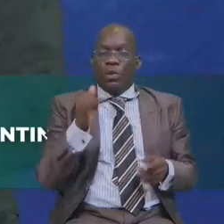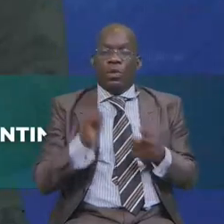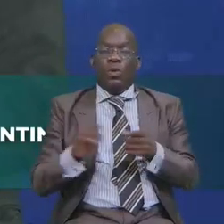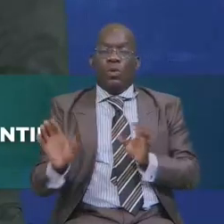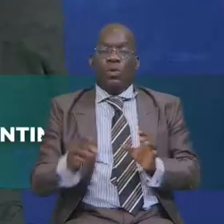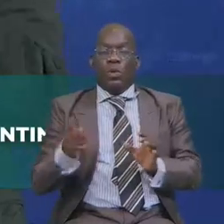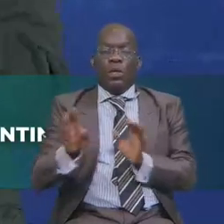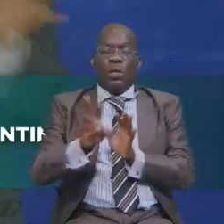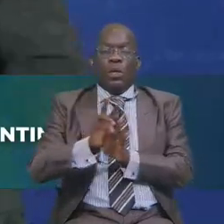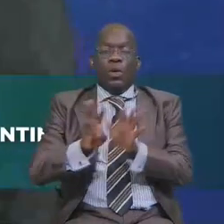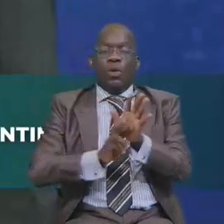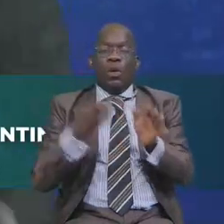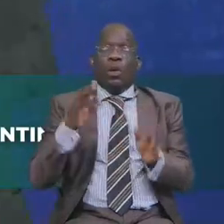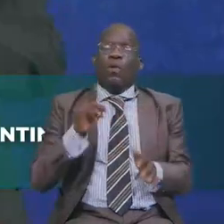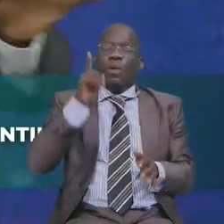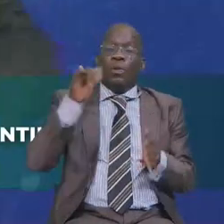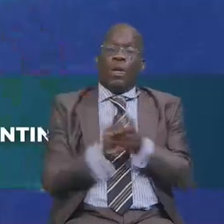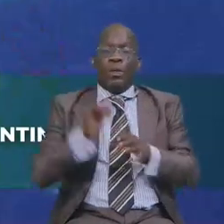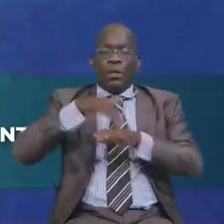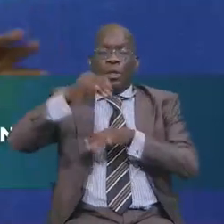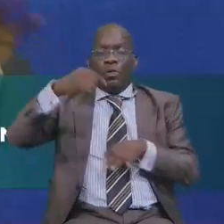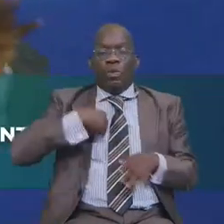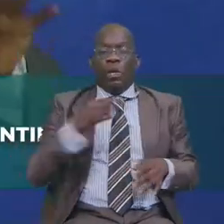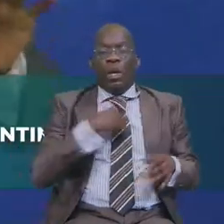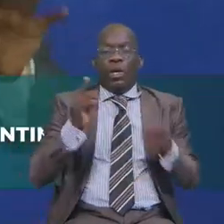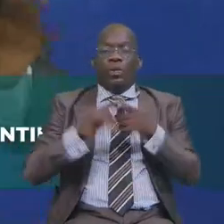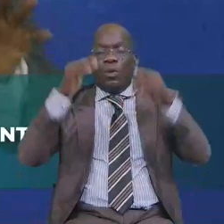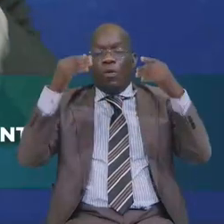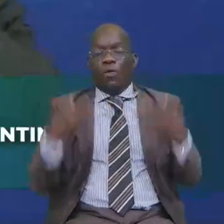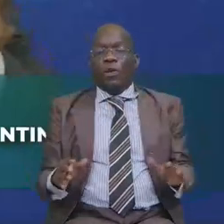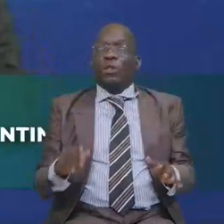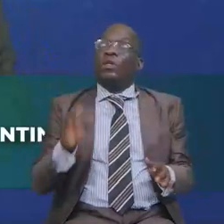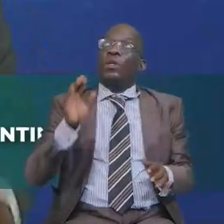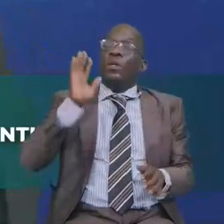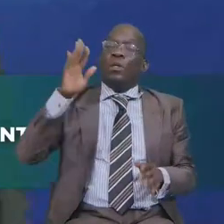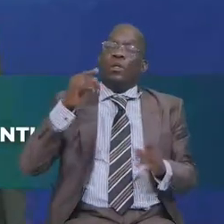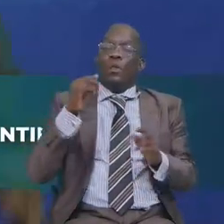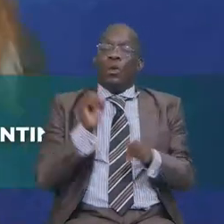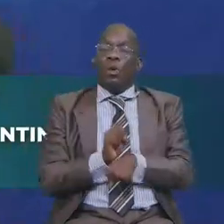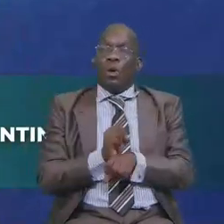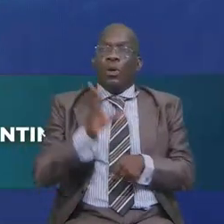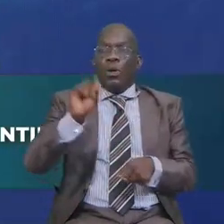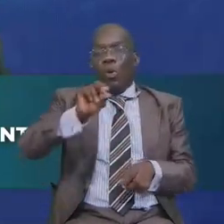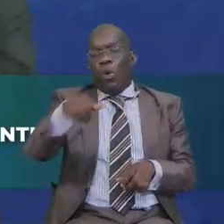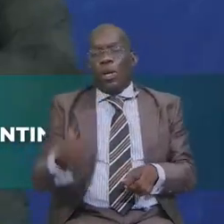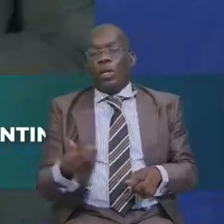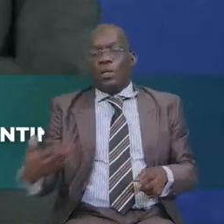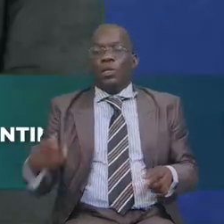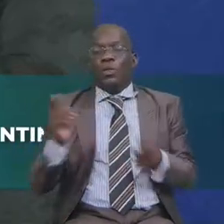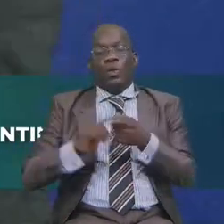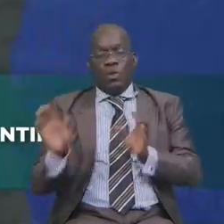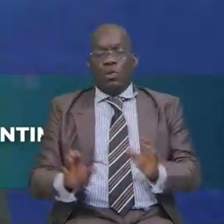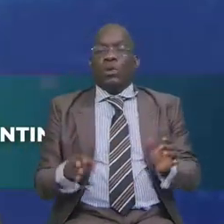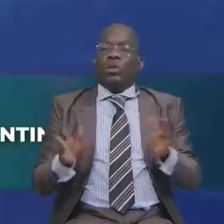m'a envoyé et d'achever son œuvre, d'accomplir son œuvre. Aucune autre chose à faire. Je veux que vous vous